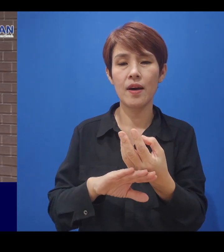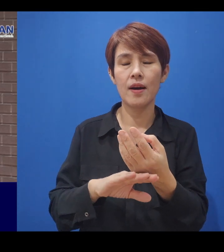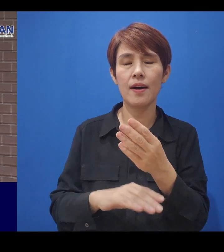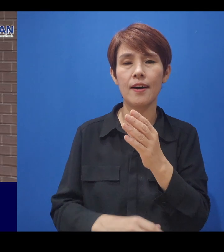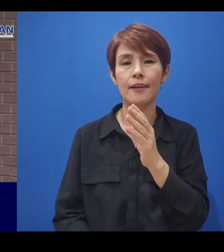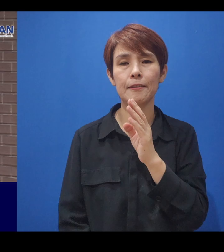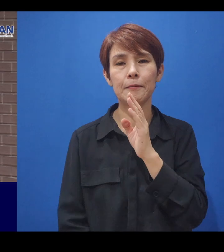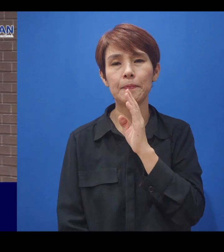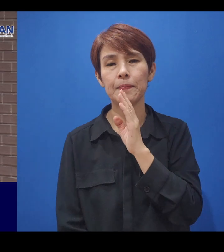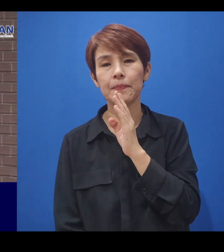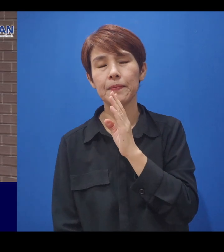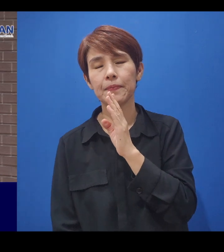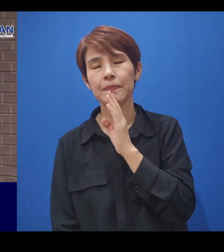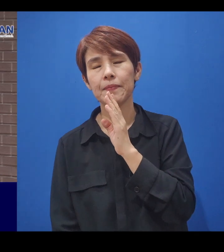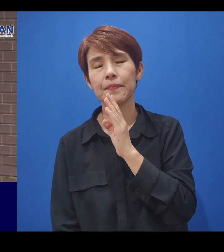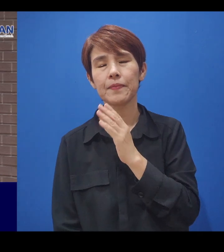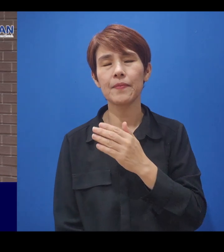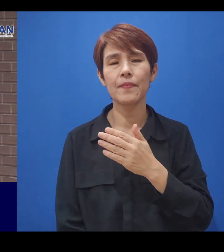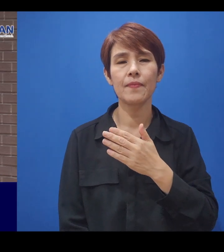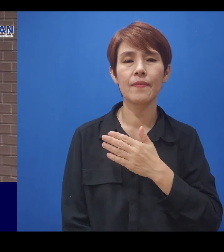보배로다.